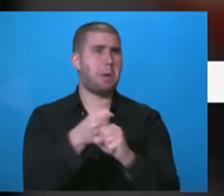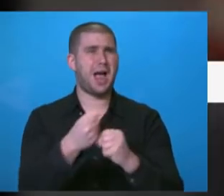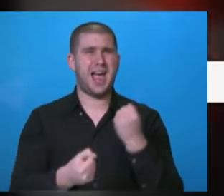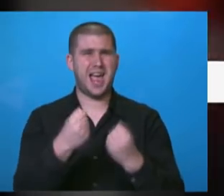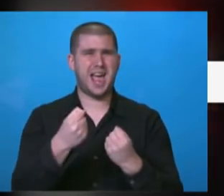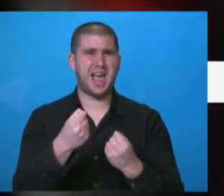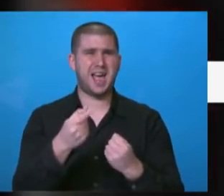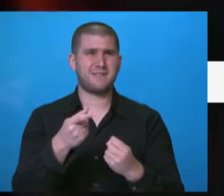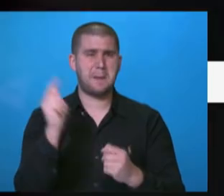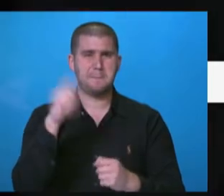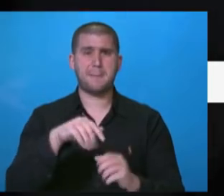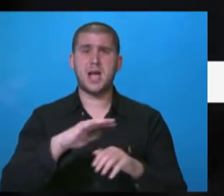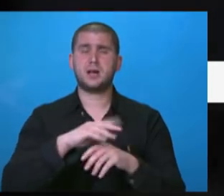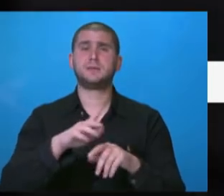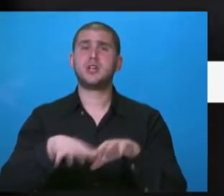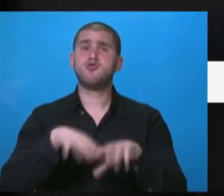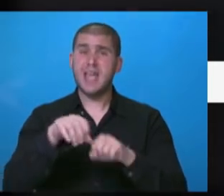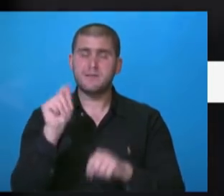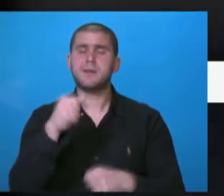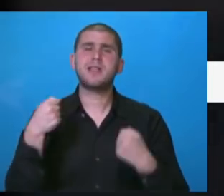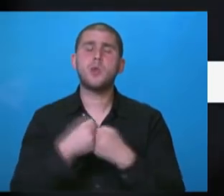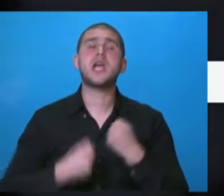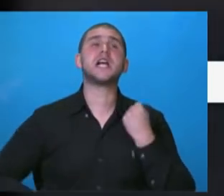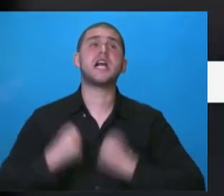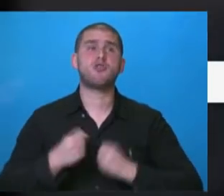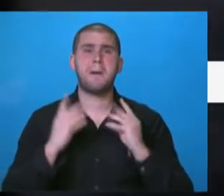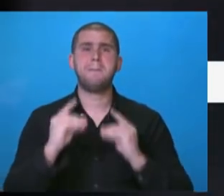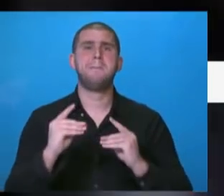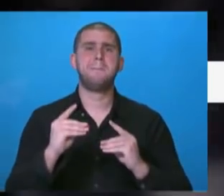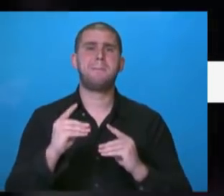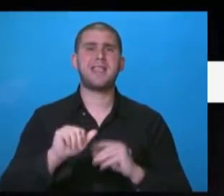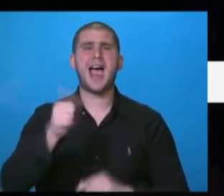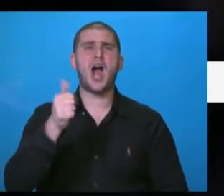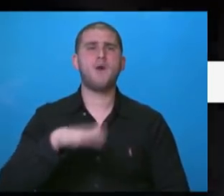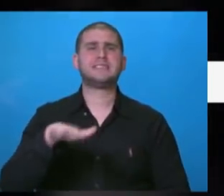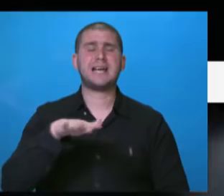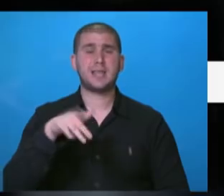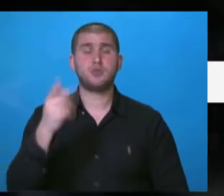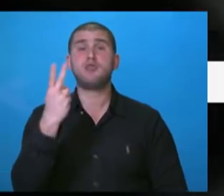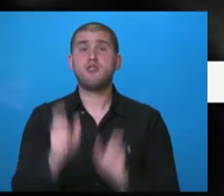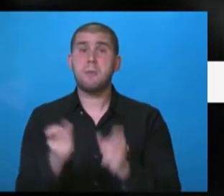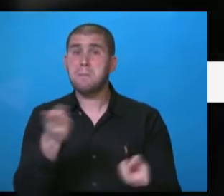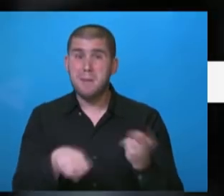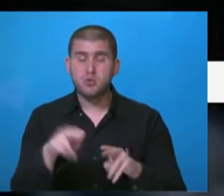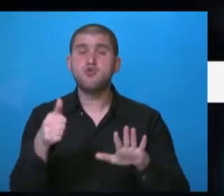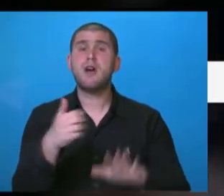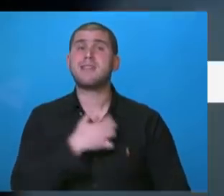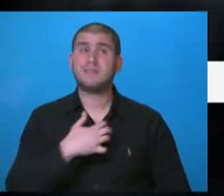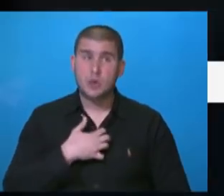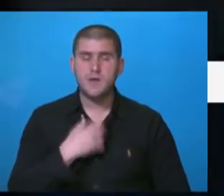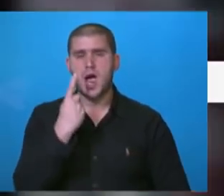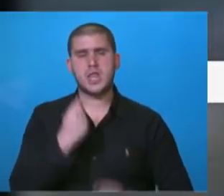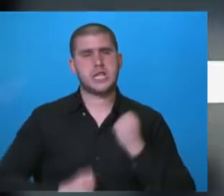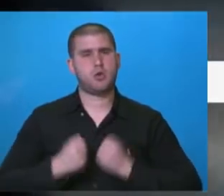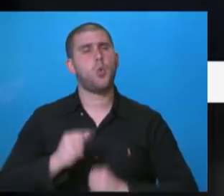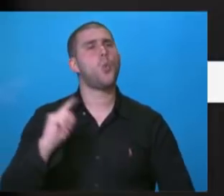שהגיע מהשטחים וגרם לתאונה קשה בדרך אלוף שדה ברמת גן. שני בני אדם נהרגו במקום, 6 נפצעו, בהם אחד קשה.